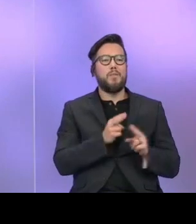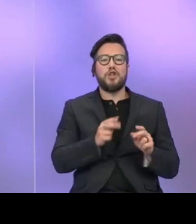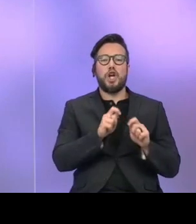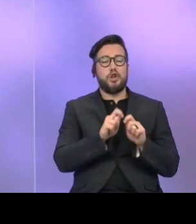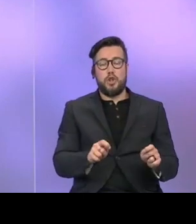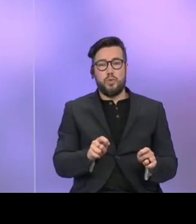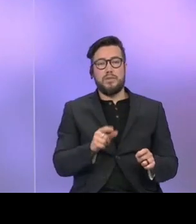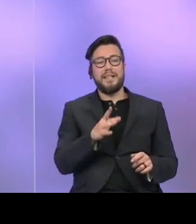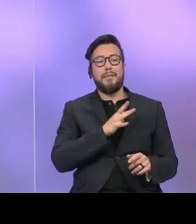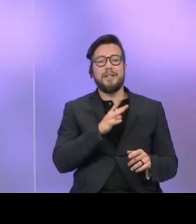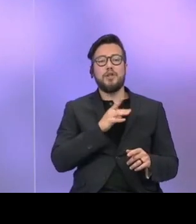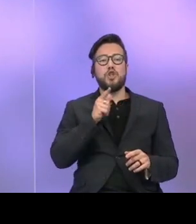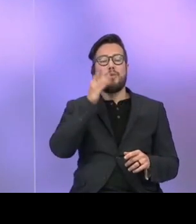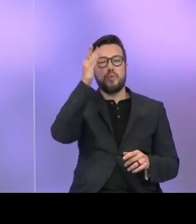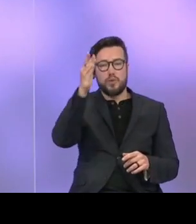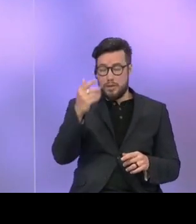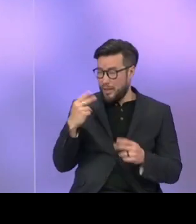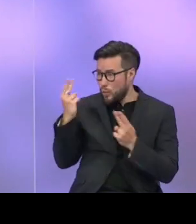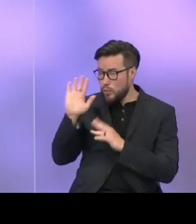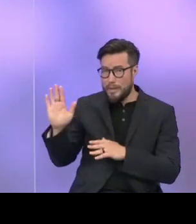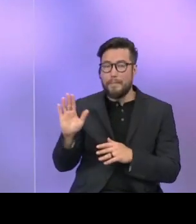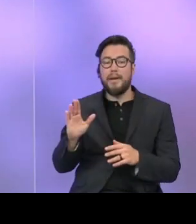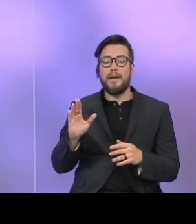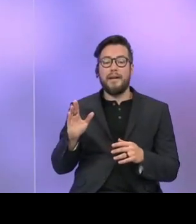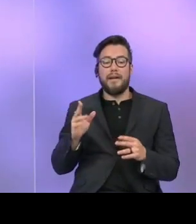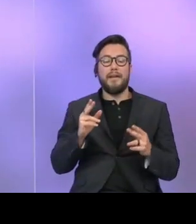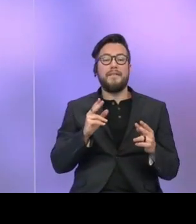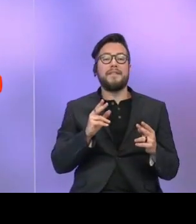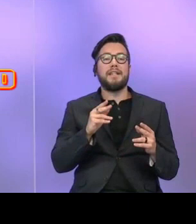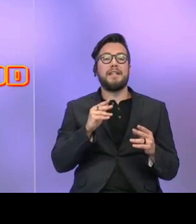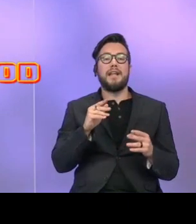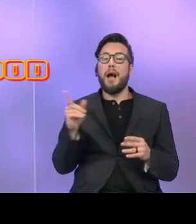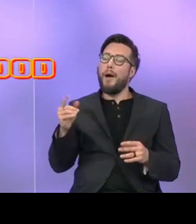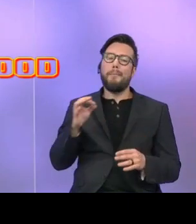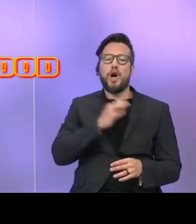nebezpečný precedens do budúcnosti, ja bez toho, aby mala na to kompetencie. Rozumieme si? Čiže